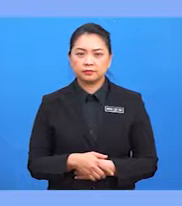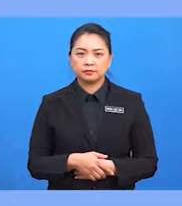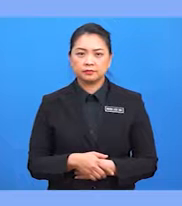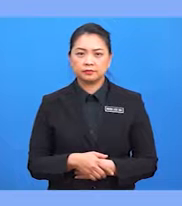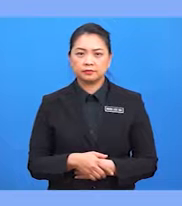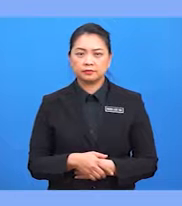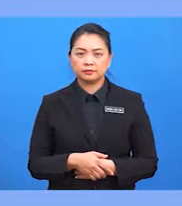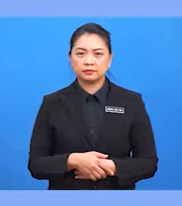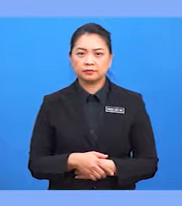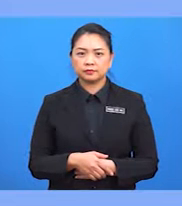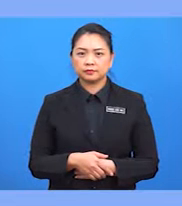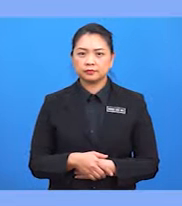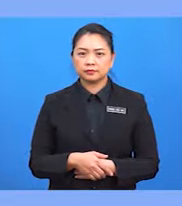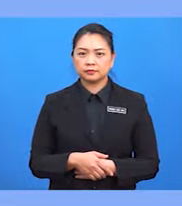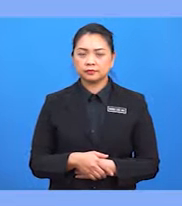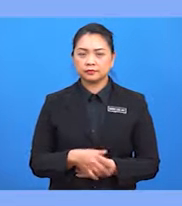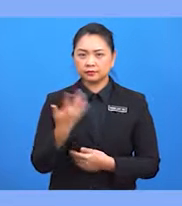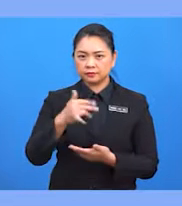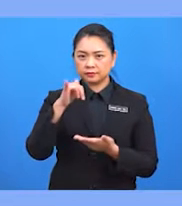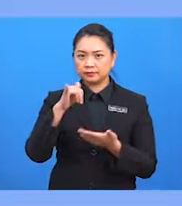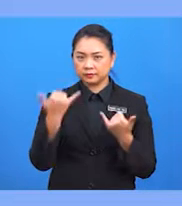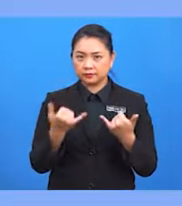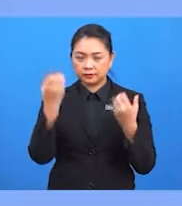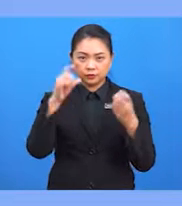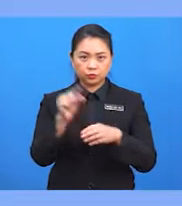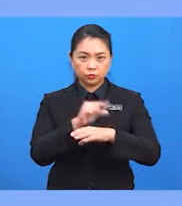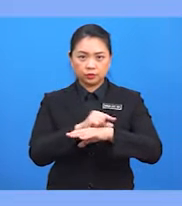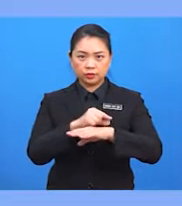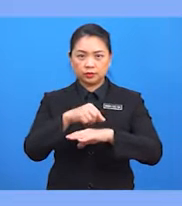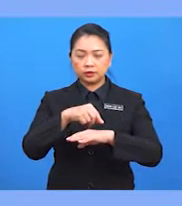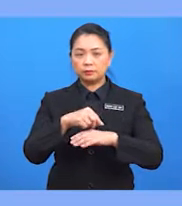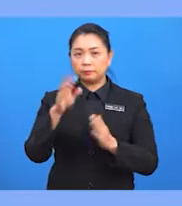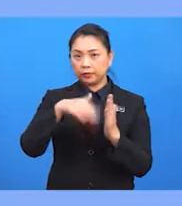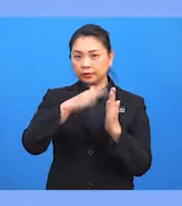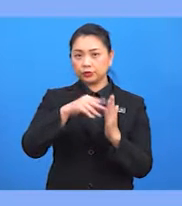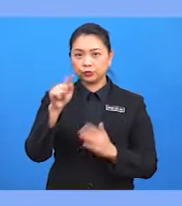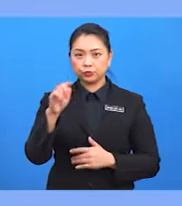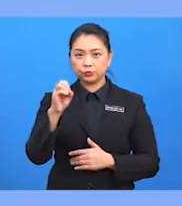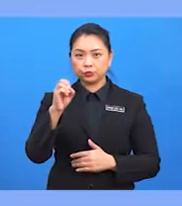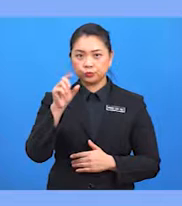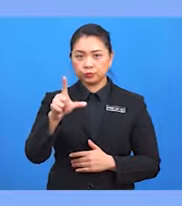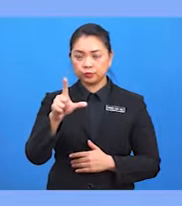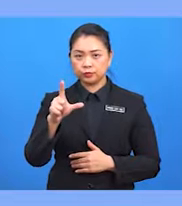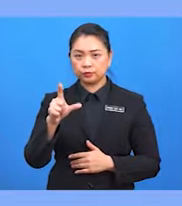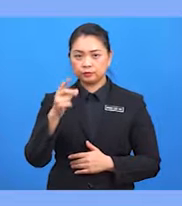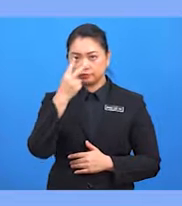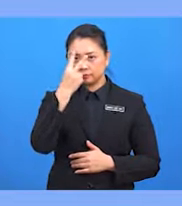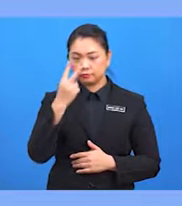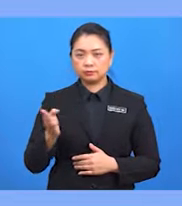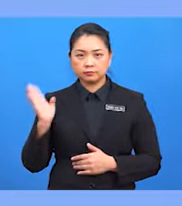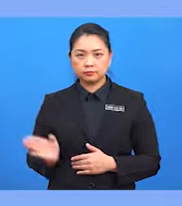Setelah puas hati, saya menggunakan masking dan juga brush tool untuk mengemaskinikan imej tersebut supaya